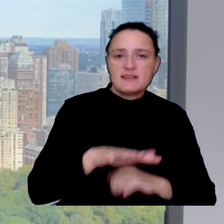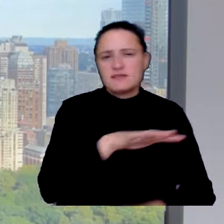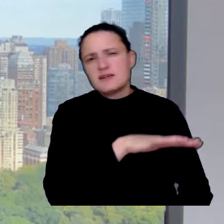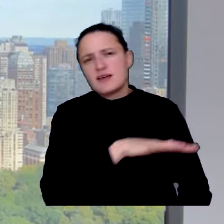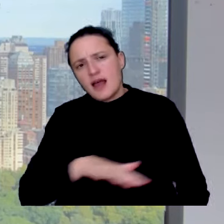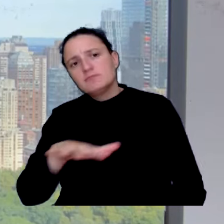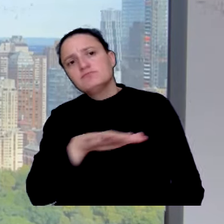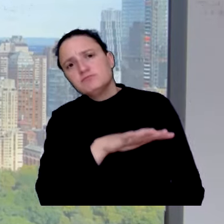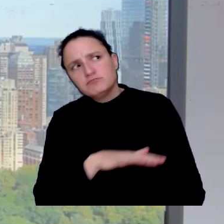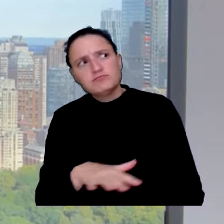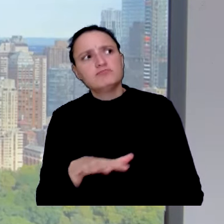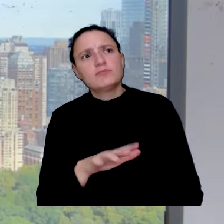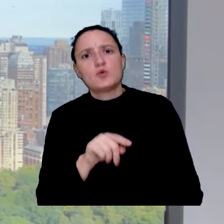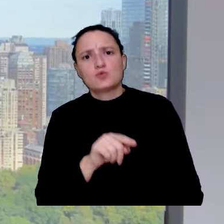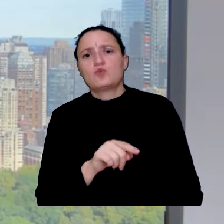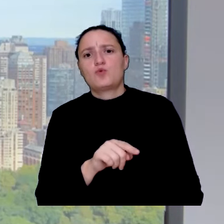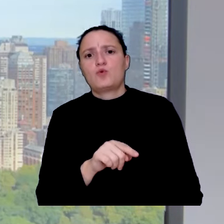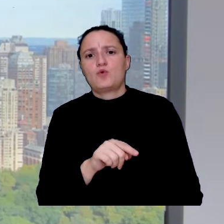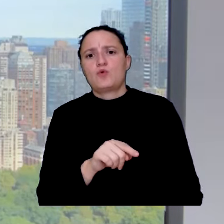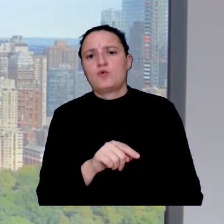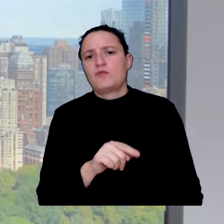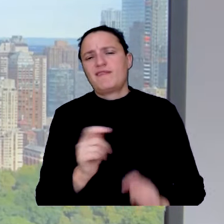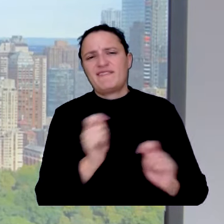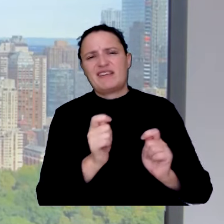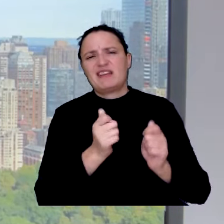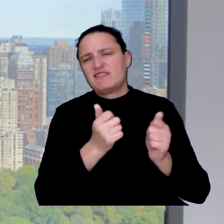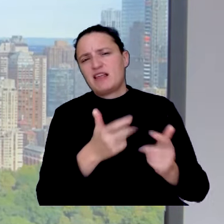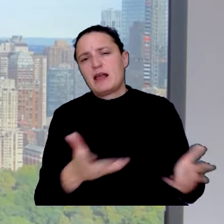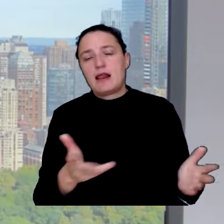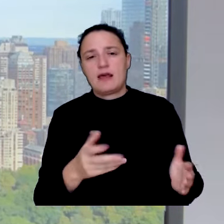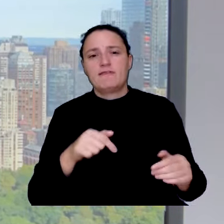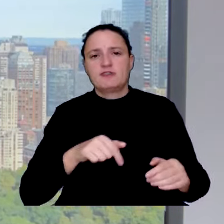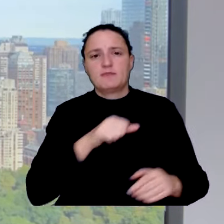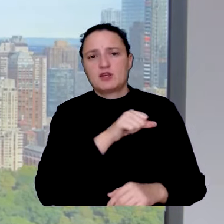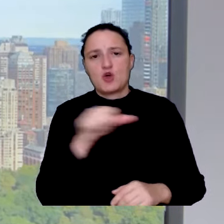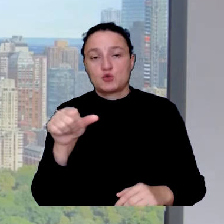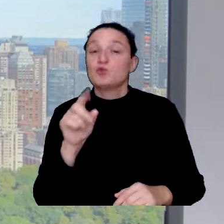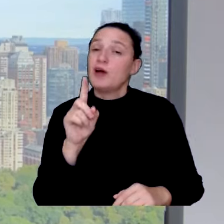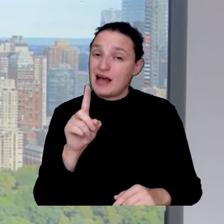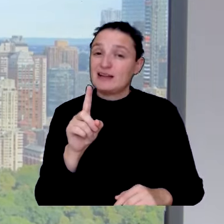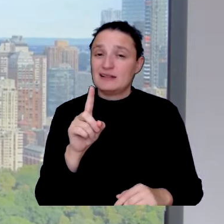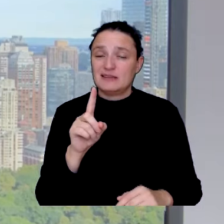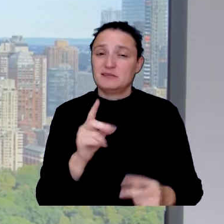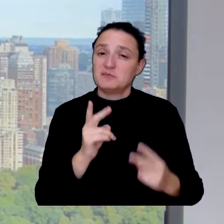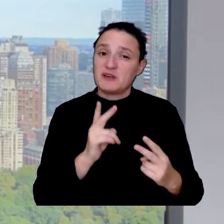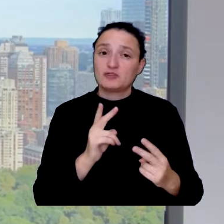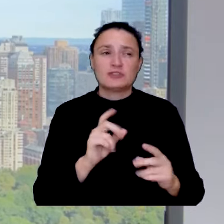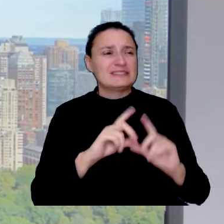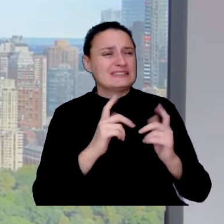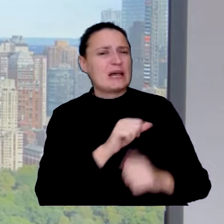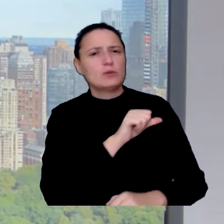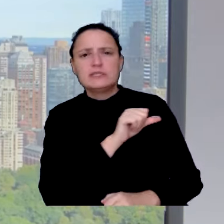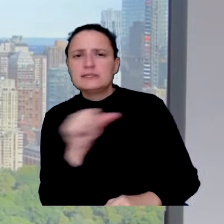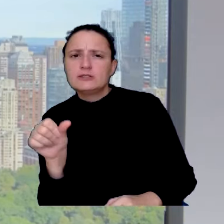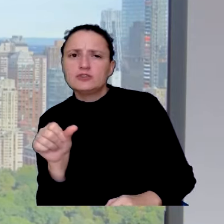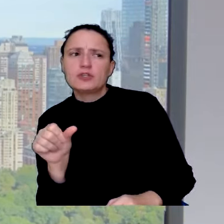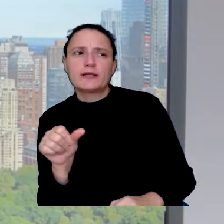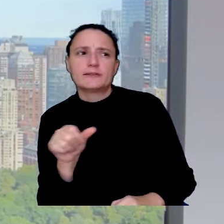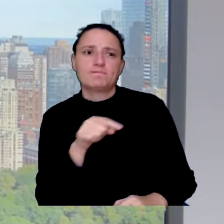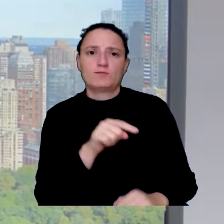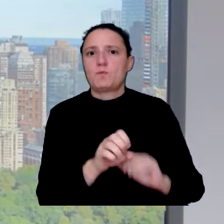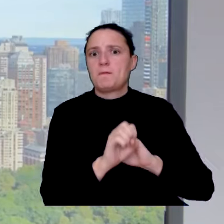Zjednoczonych, no, to jest jeden z wielu wywiadów tego tygodnia. Co może warto zaznaczyć, że cały ten tydzień okazał się takim dużym